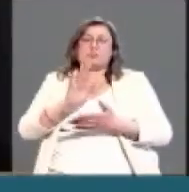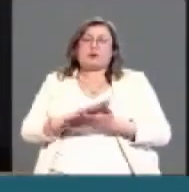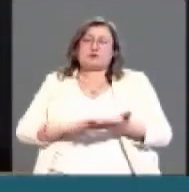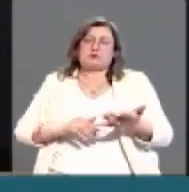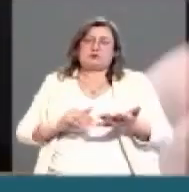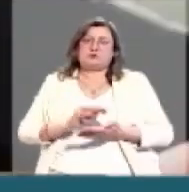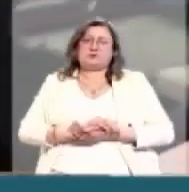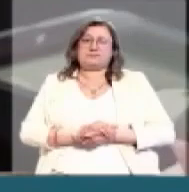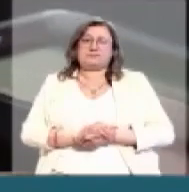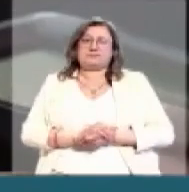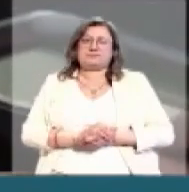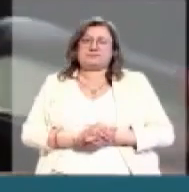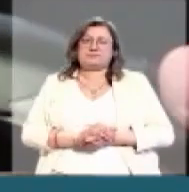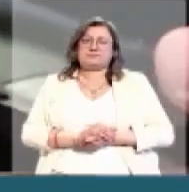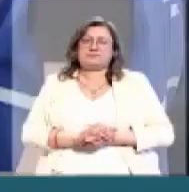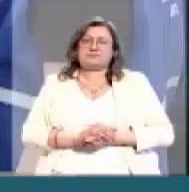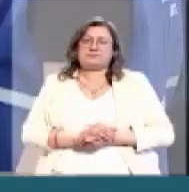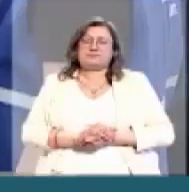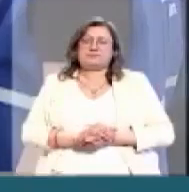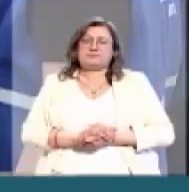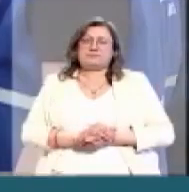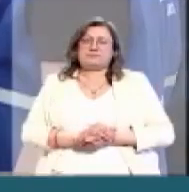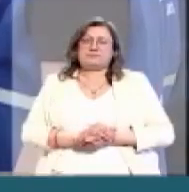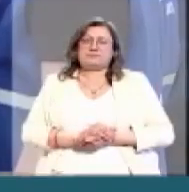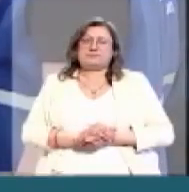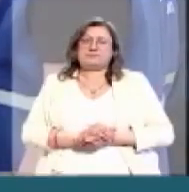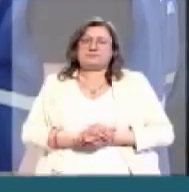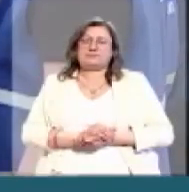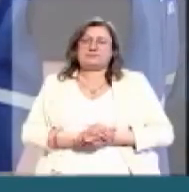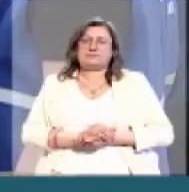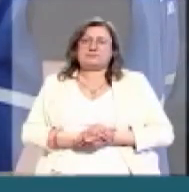түрде өз жалғасын таба бермек. Әлия Құлтанова, Темірлан Жамбылов, Қостанай телеарнасы.